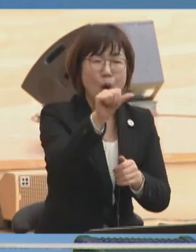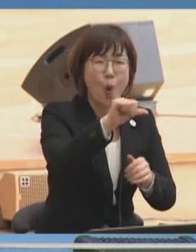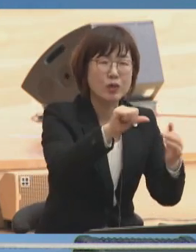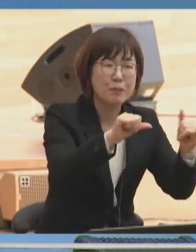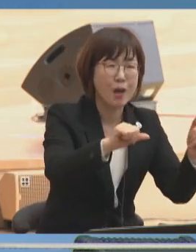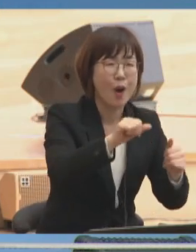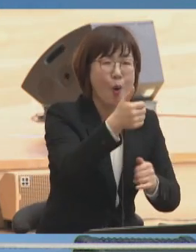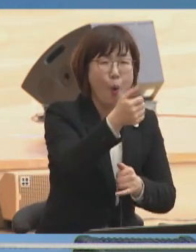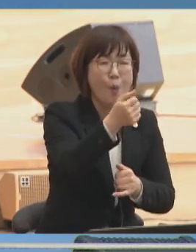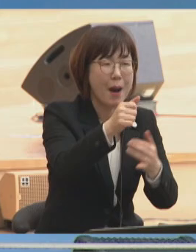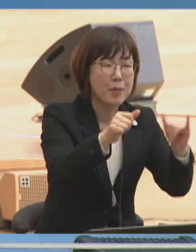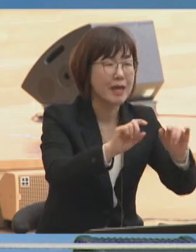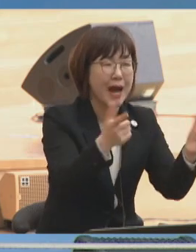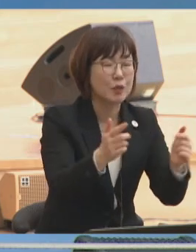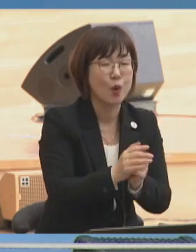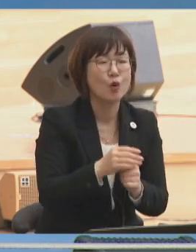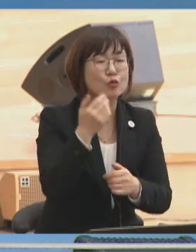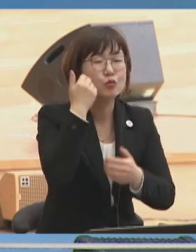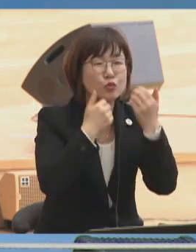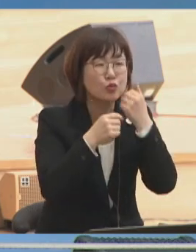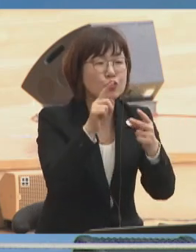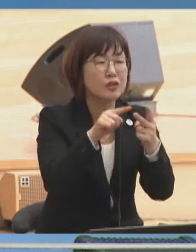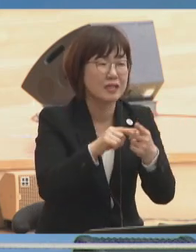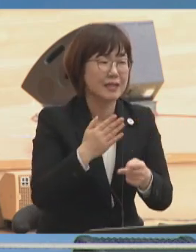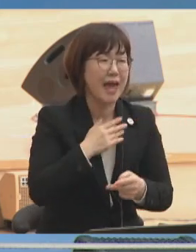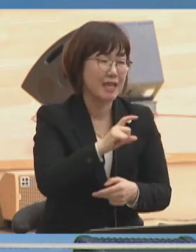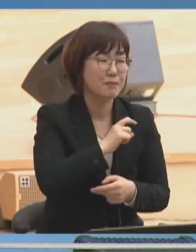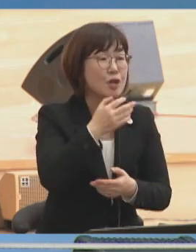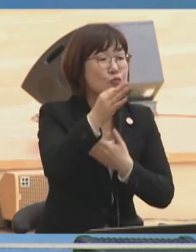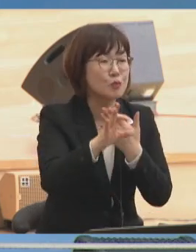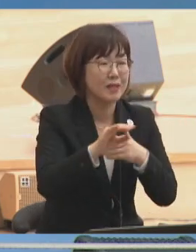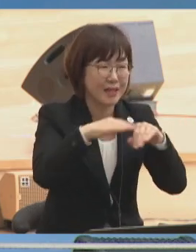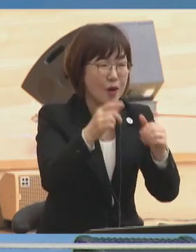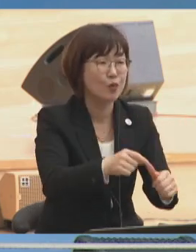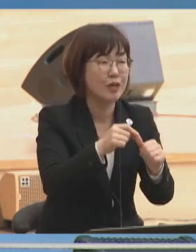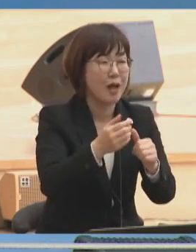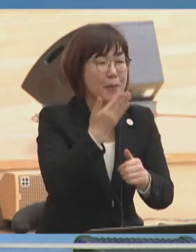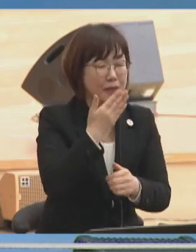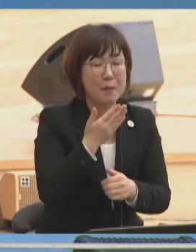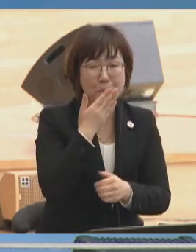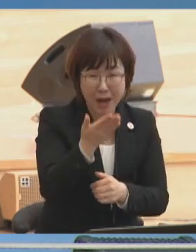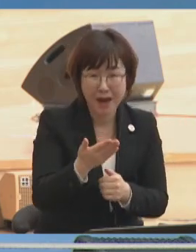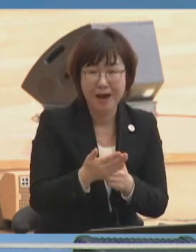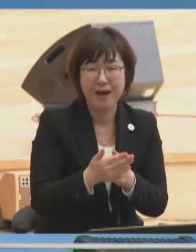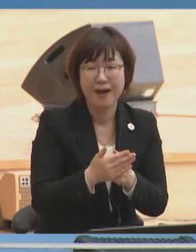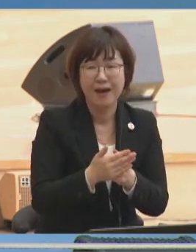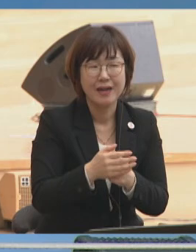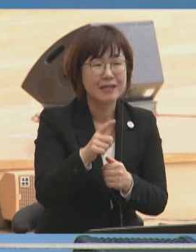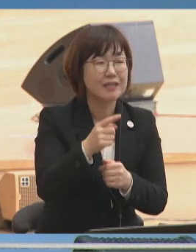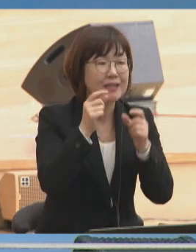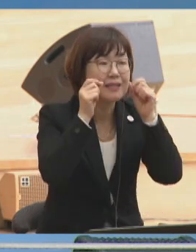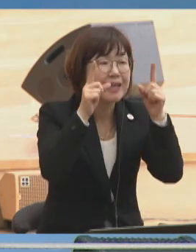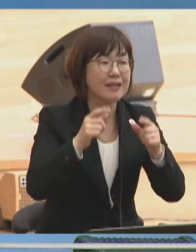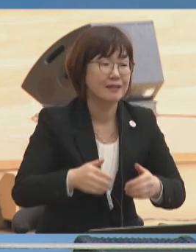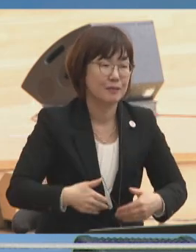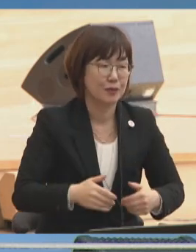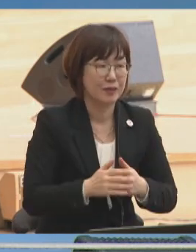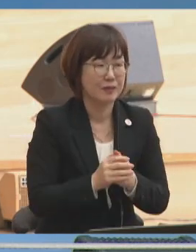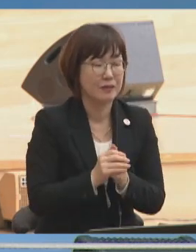주의 이름을 부르는 자에게 구원을 주시는 생명의 떡 대신 예수 그리스도, 그걸 깨달아야 된다 그 말인